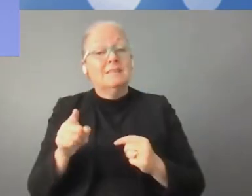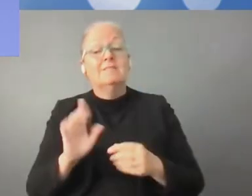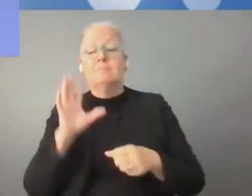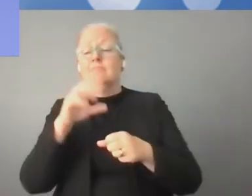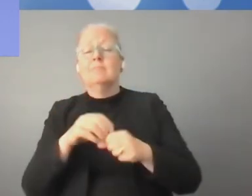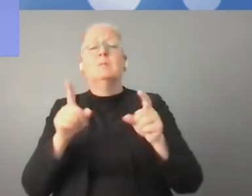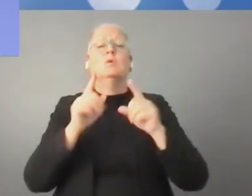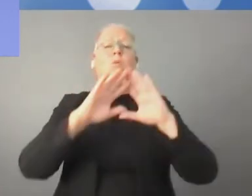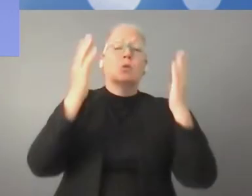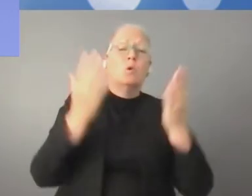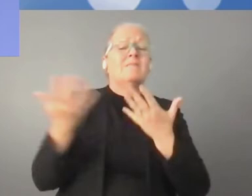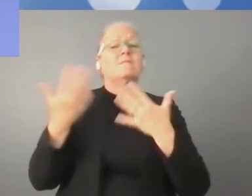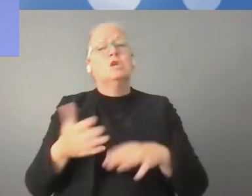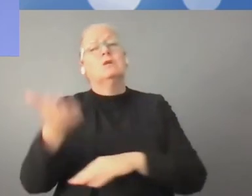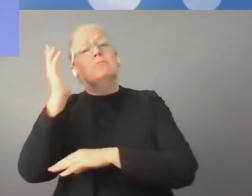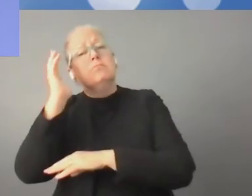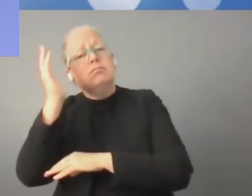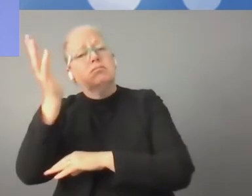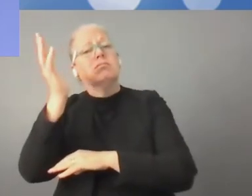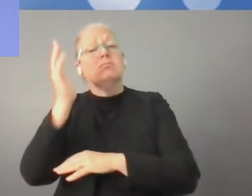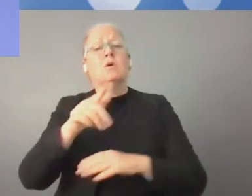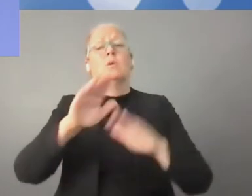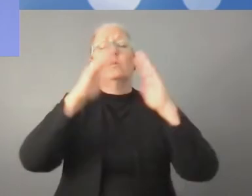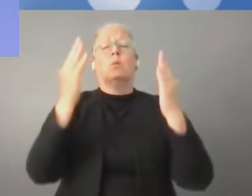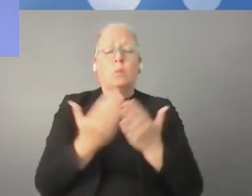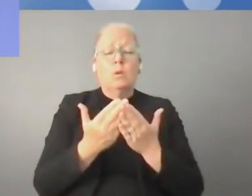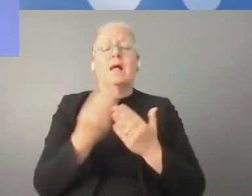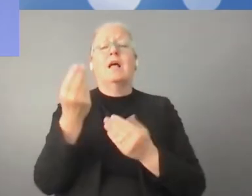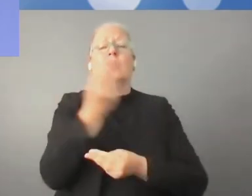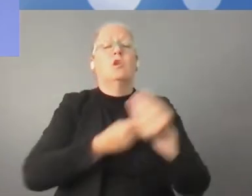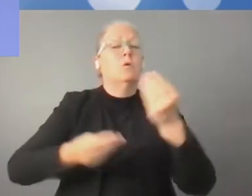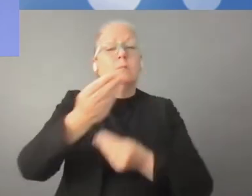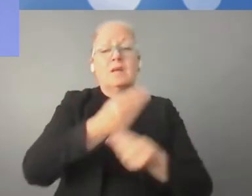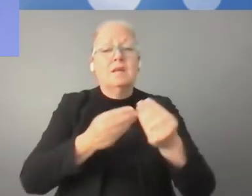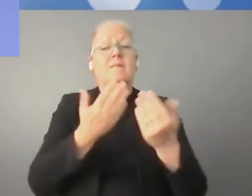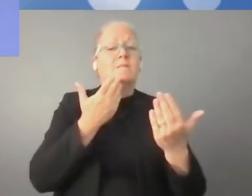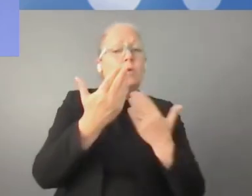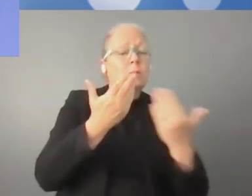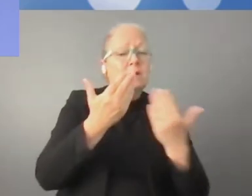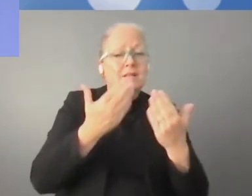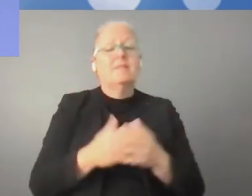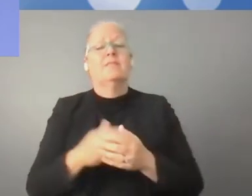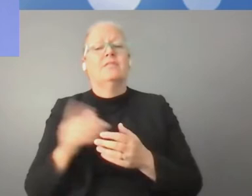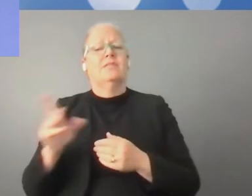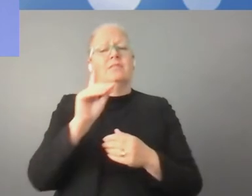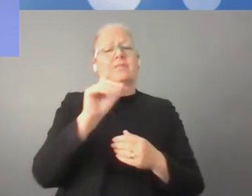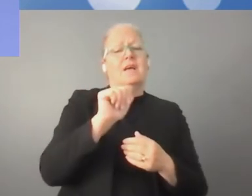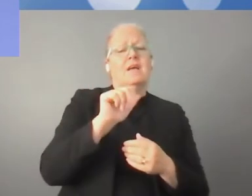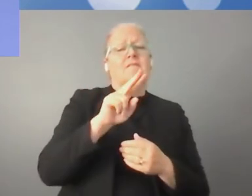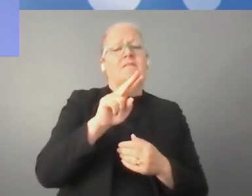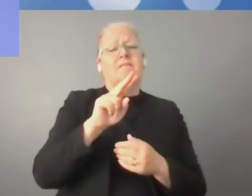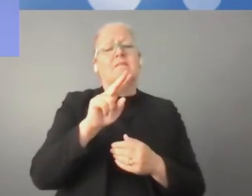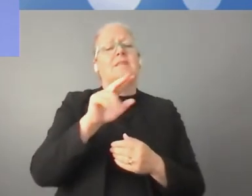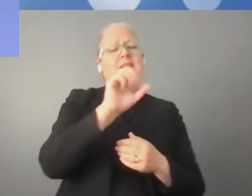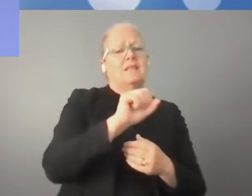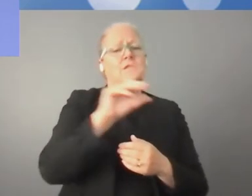عرض وتقدم في العزف في عدة دول وفي قارات عديدة من العالم